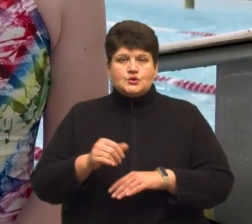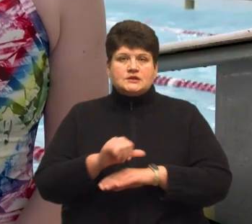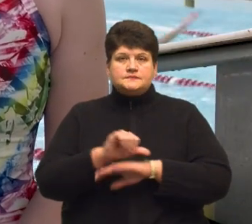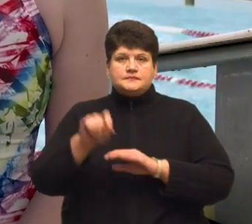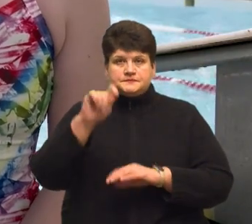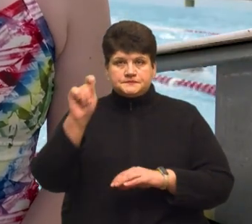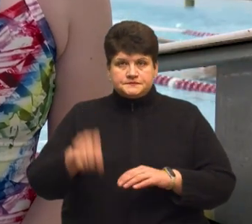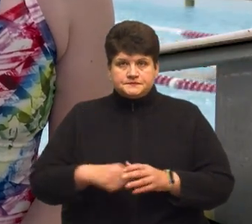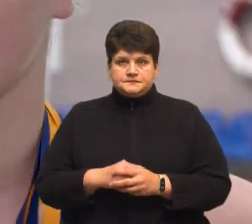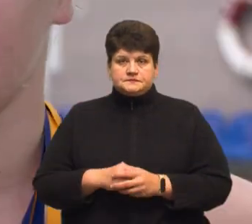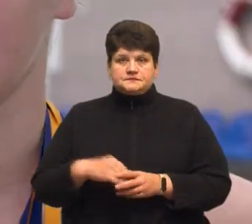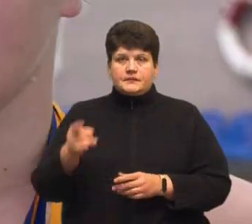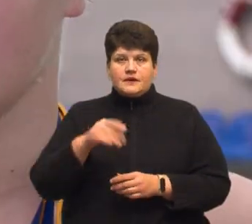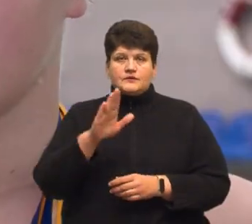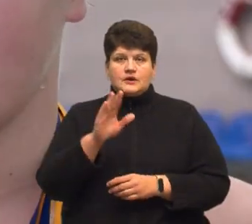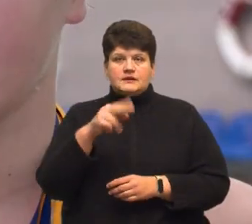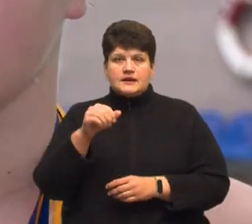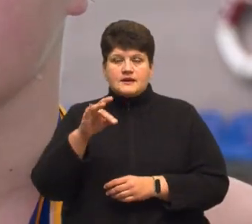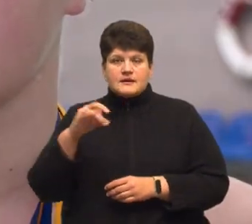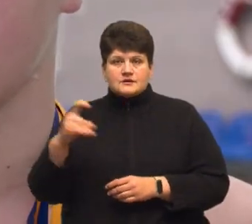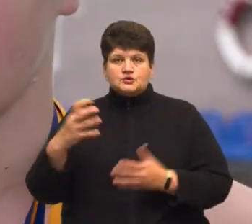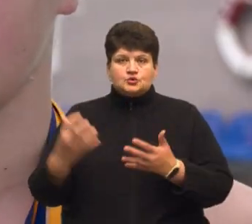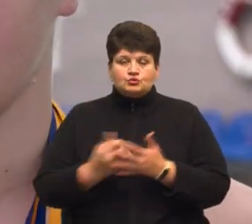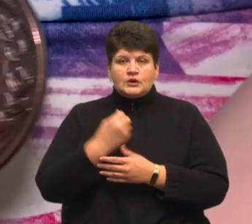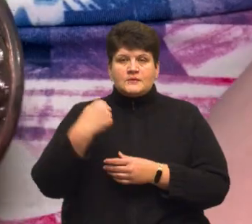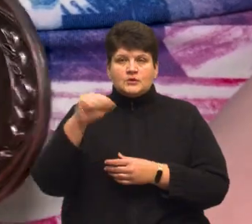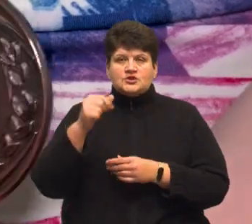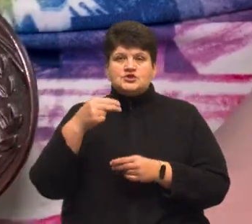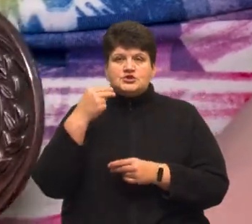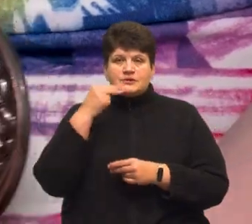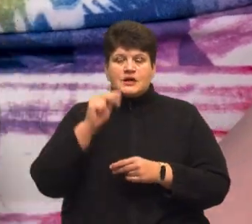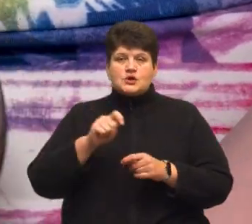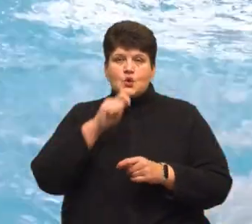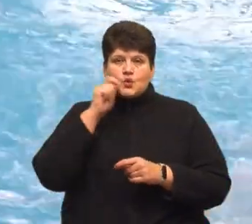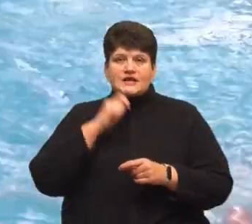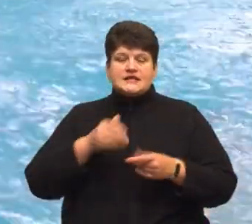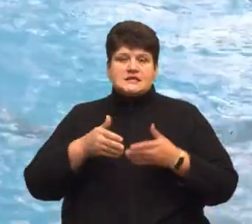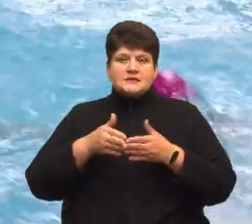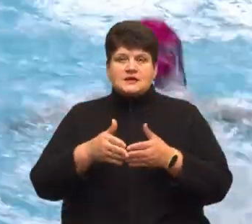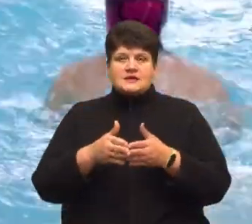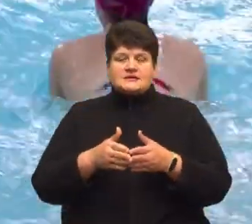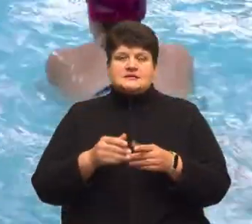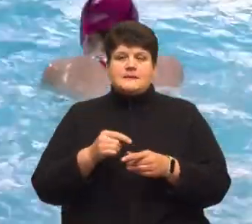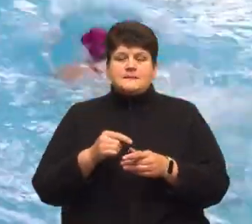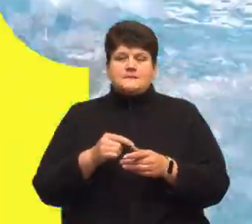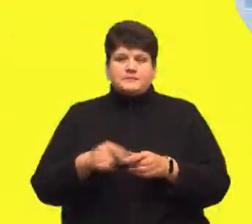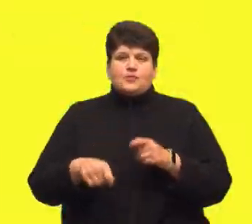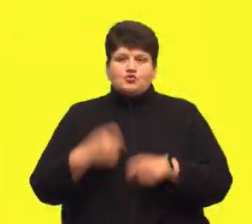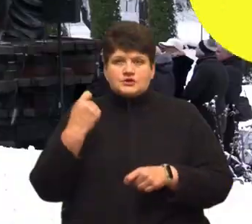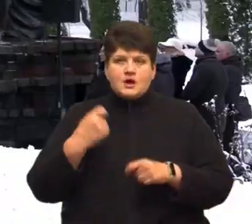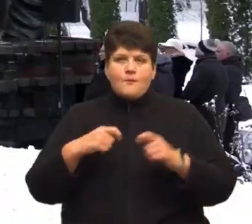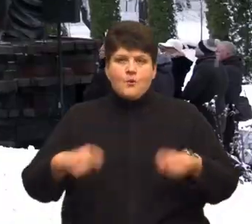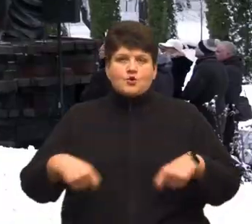тернополянка Вікторія дерег здобула перемогу на чемпіонаті України з плавання серед спортсменів з порушенням опорно-рухового апарату